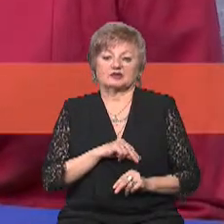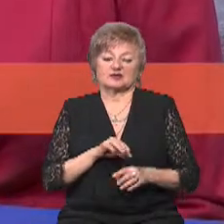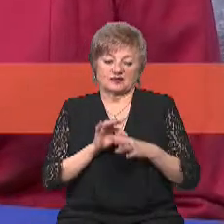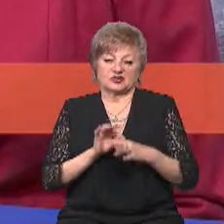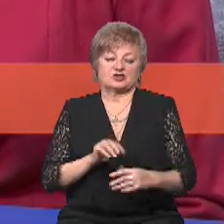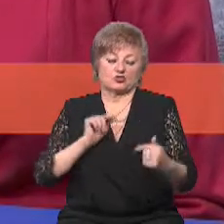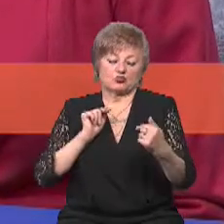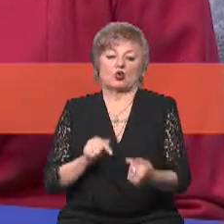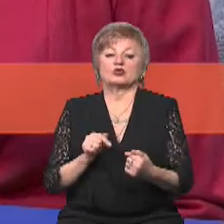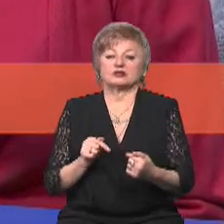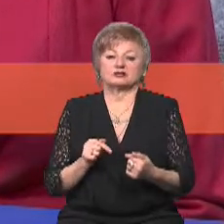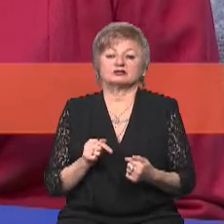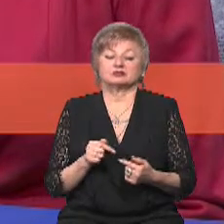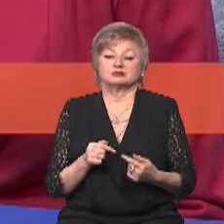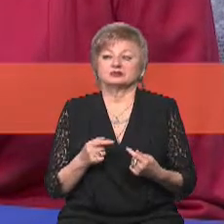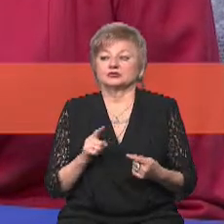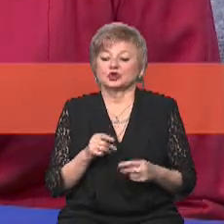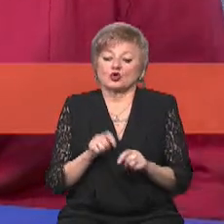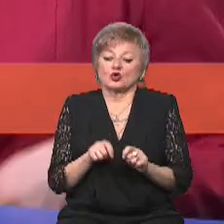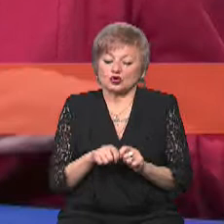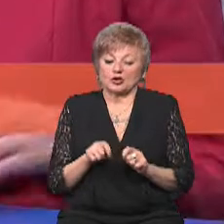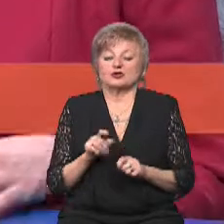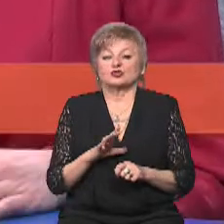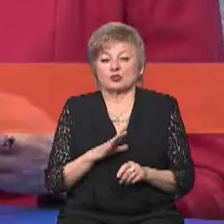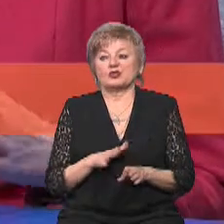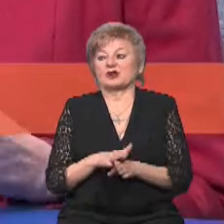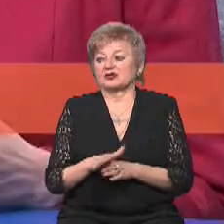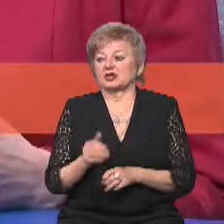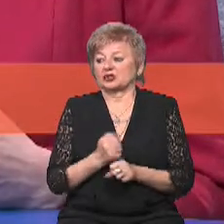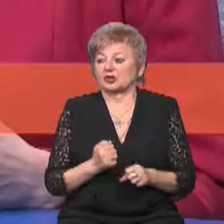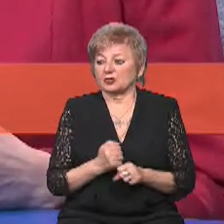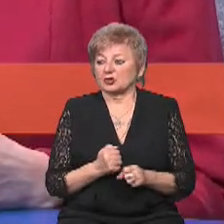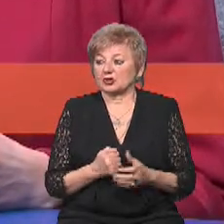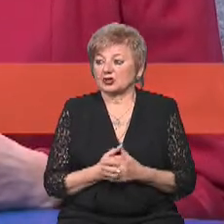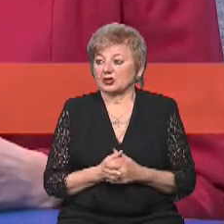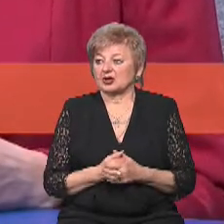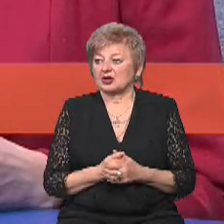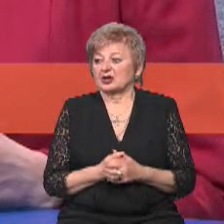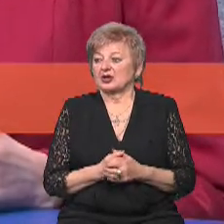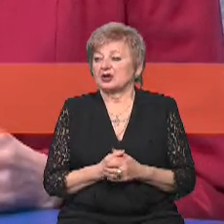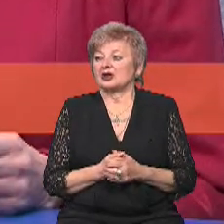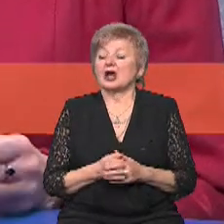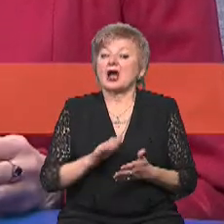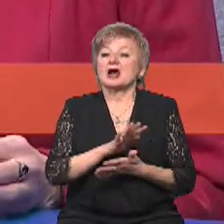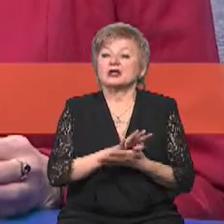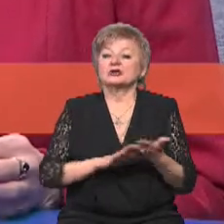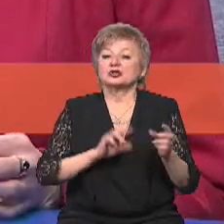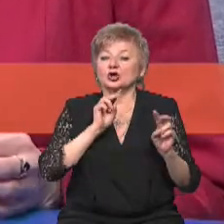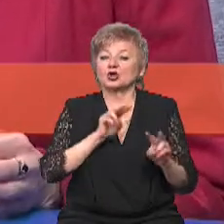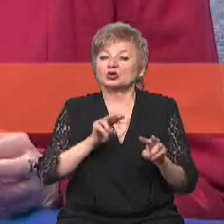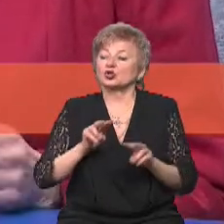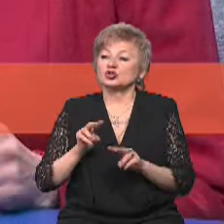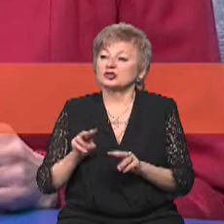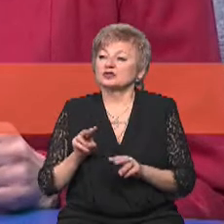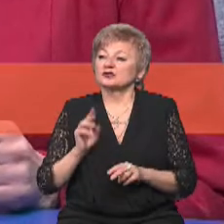наркозлочинності реалізовувати та контролювати, щоб вона дійсно була відпрацьована. А вам, чи не відстежуєте ви далі подальшу долю цих затриманих,